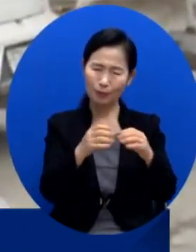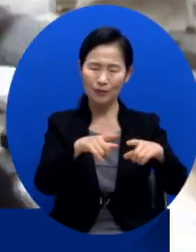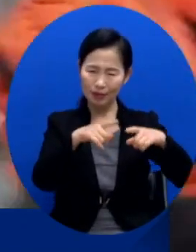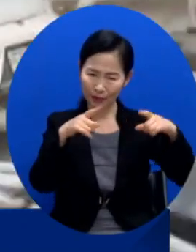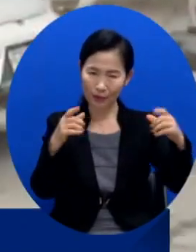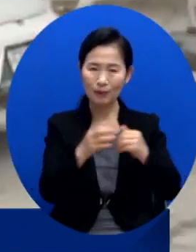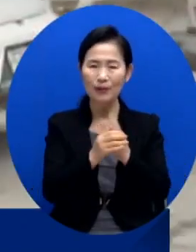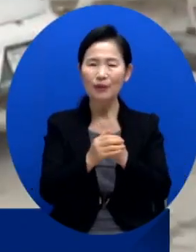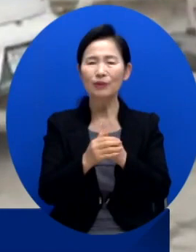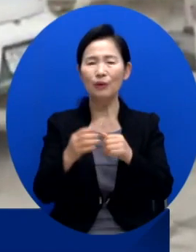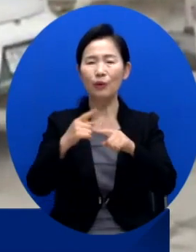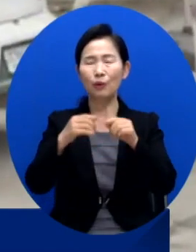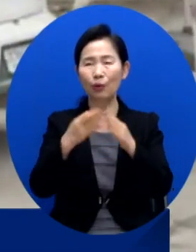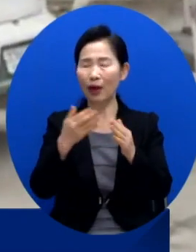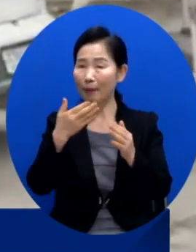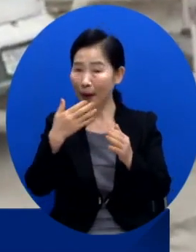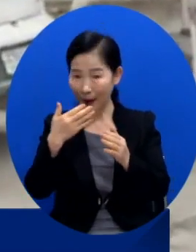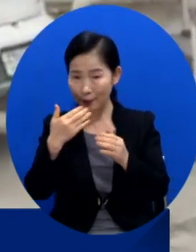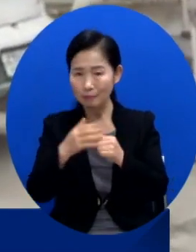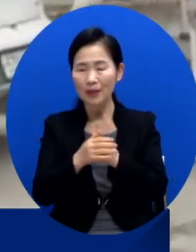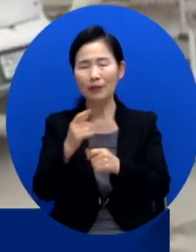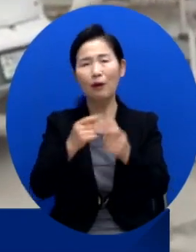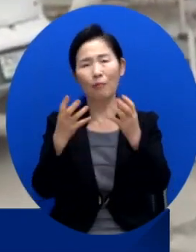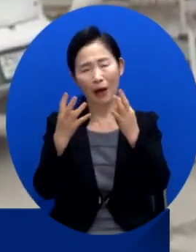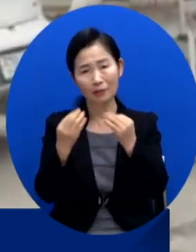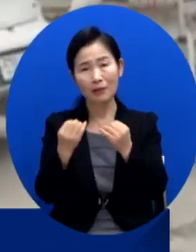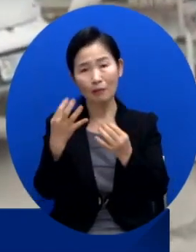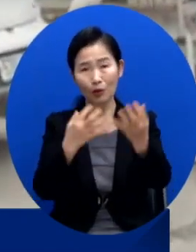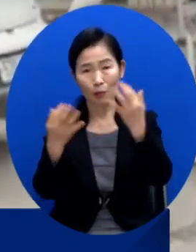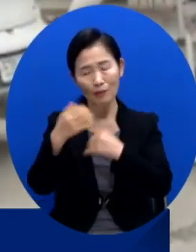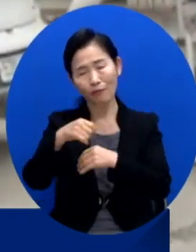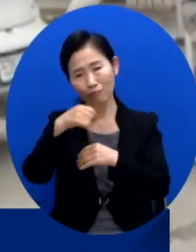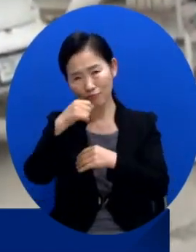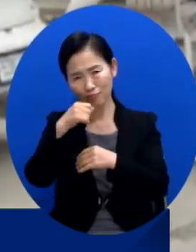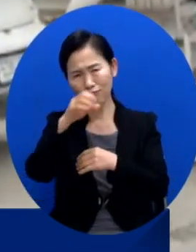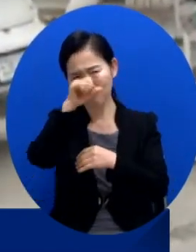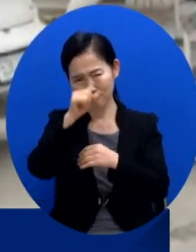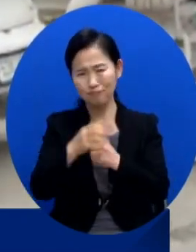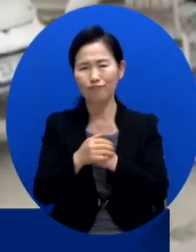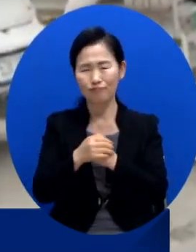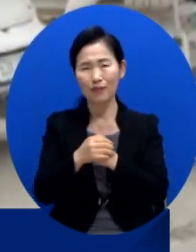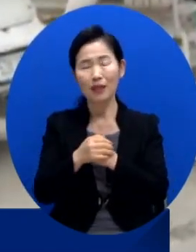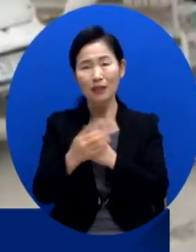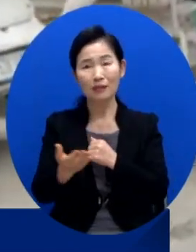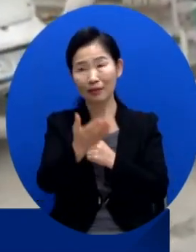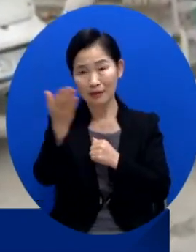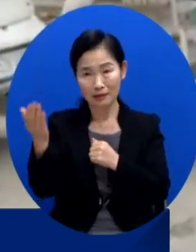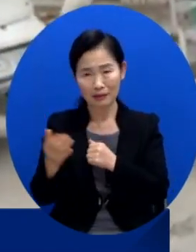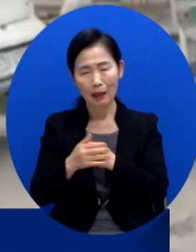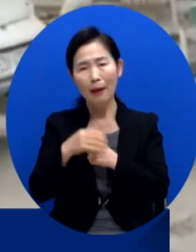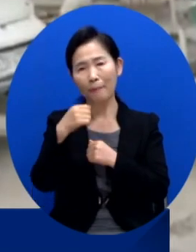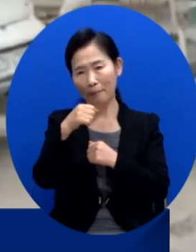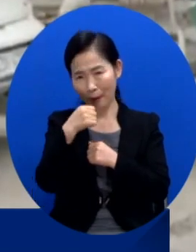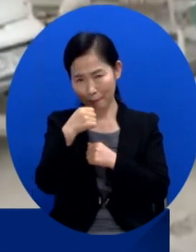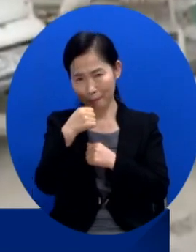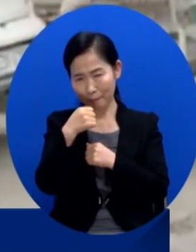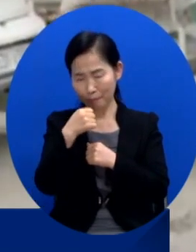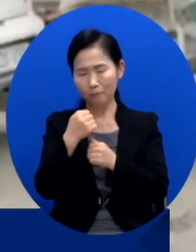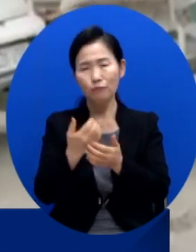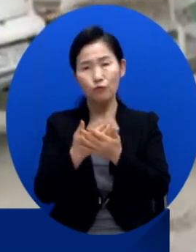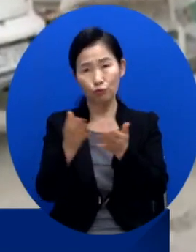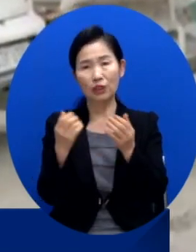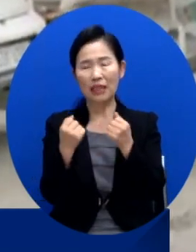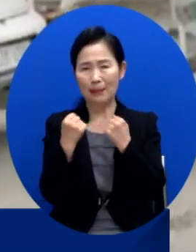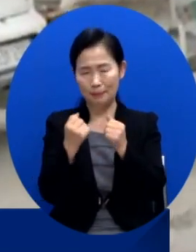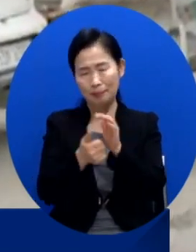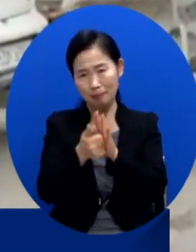그냥 사람들에게 했으면 좋겠습니다. 이렇게 해서 그들에게 밥을 먹을 수 있는 희망과